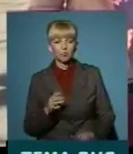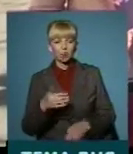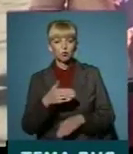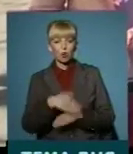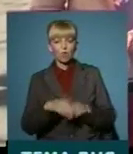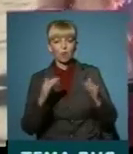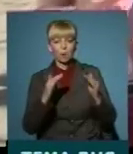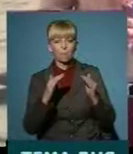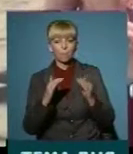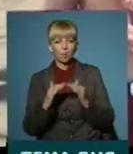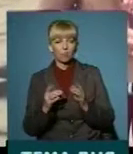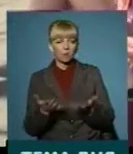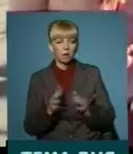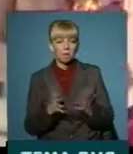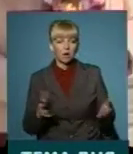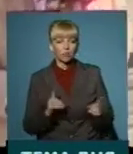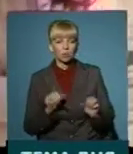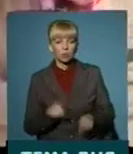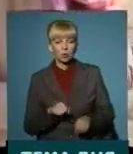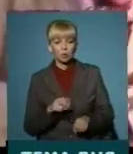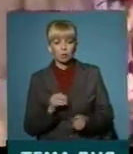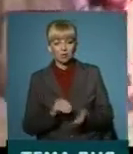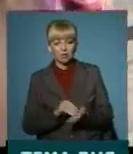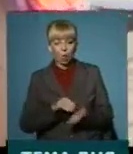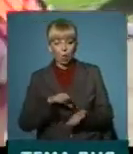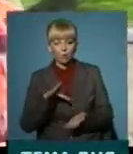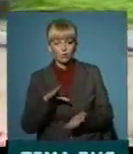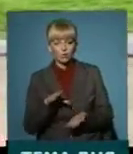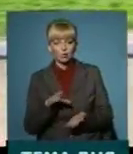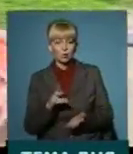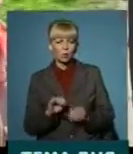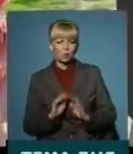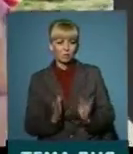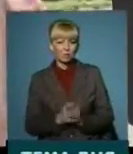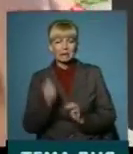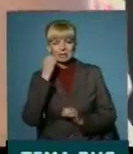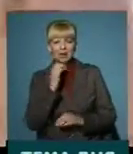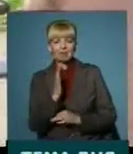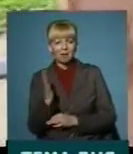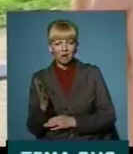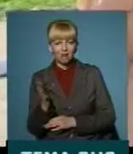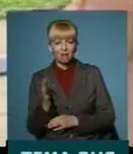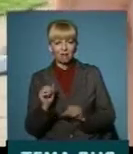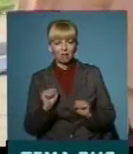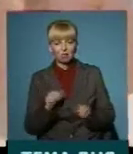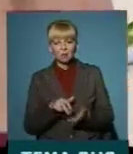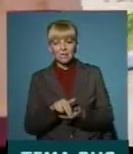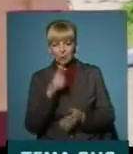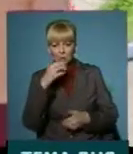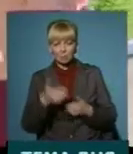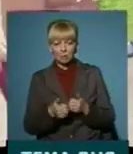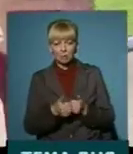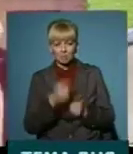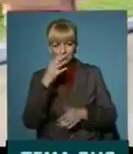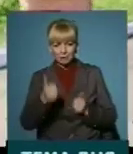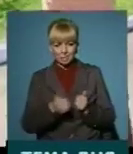що цей, да, щоб могли накопичуватись. Ну, тобто, в принципі, такі старі дерева, можна підійти десь тут ближче, да, до